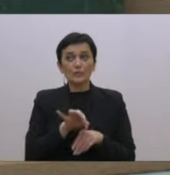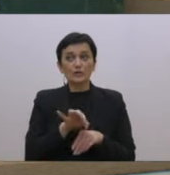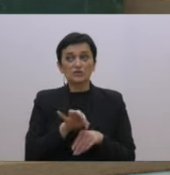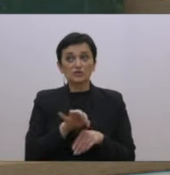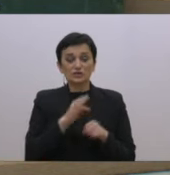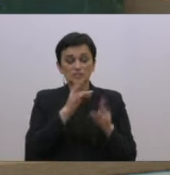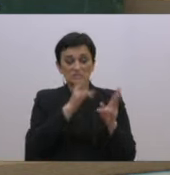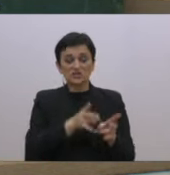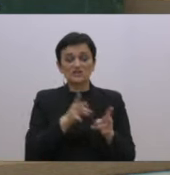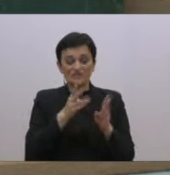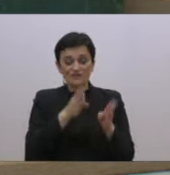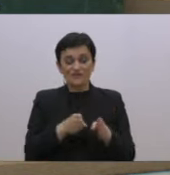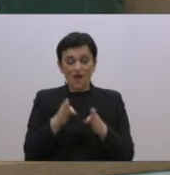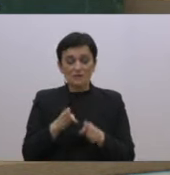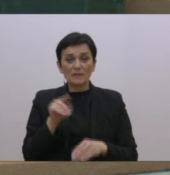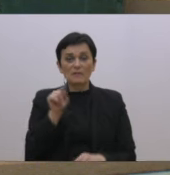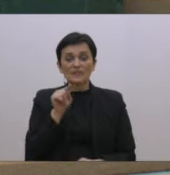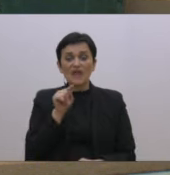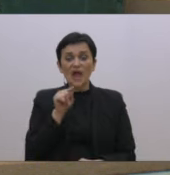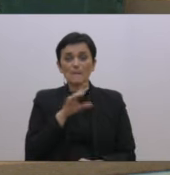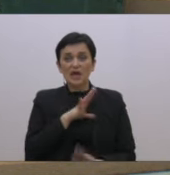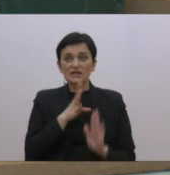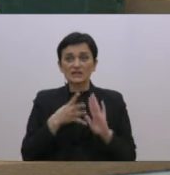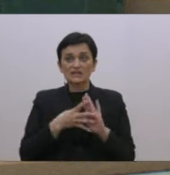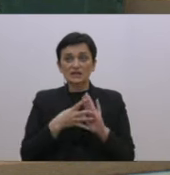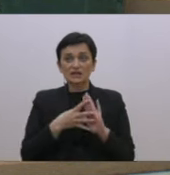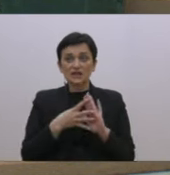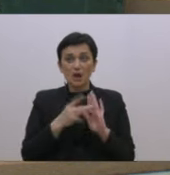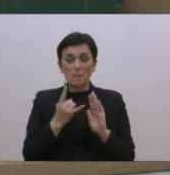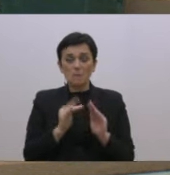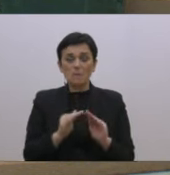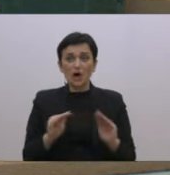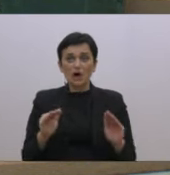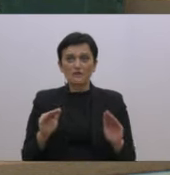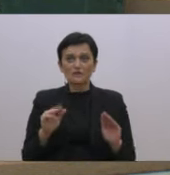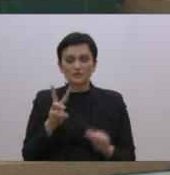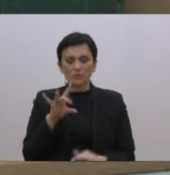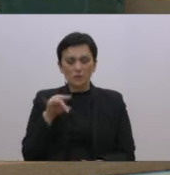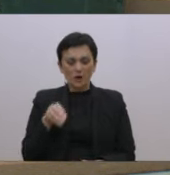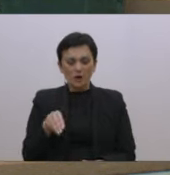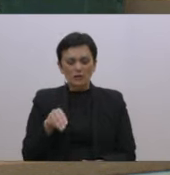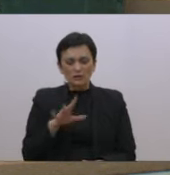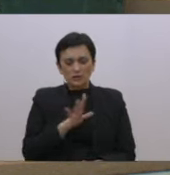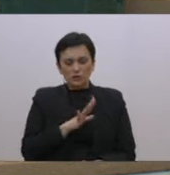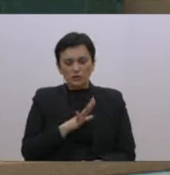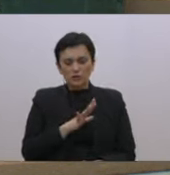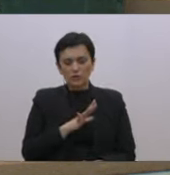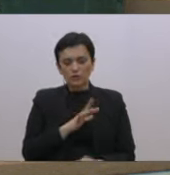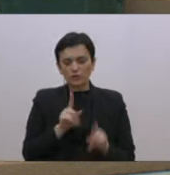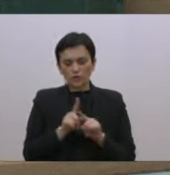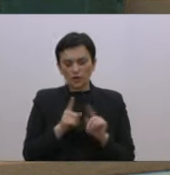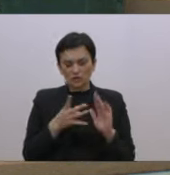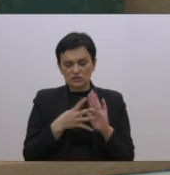ობიექტი მსხვერპლი. თებერვალში ეს იყო 9 ბავშვი. მარტში ეს იყო ასევე